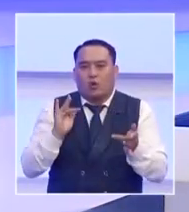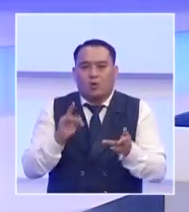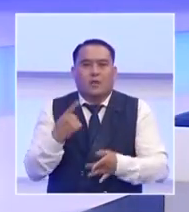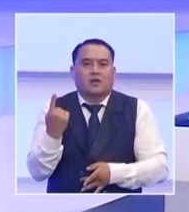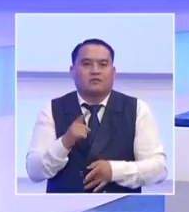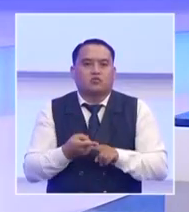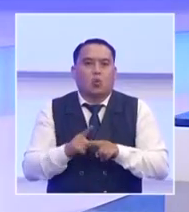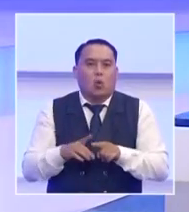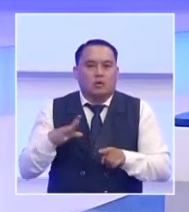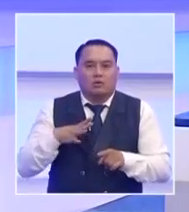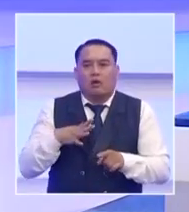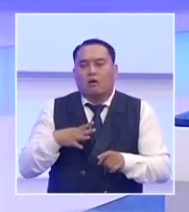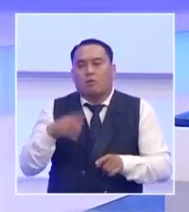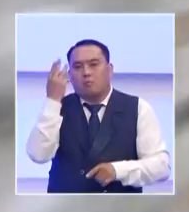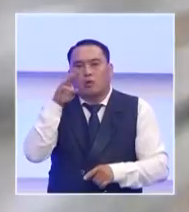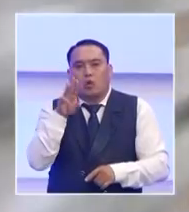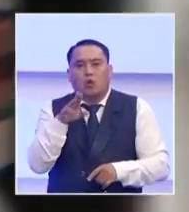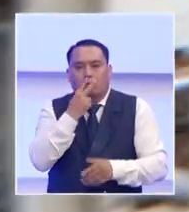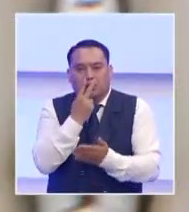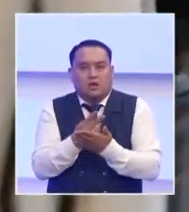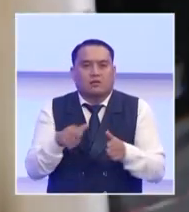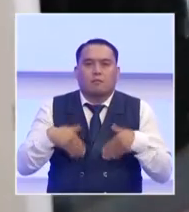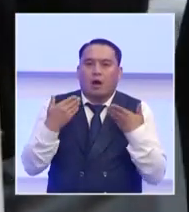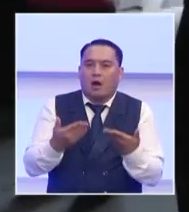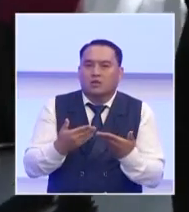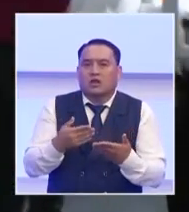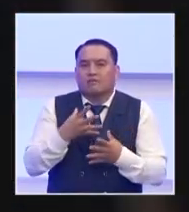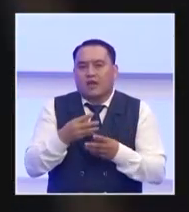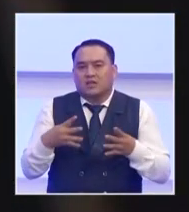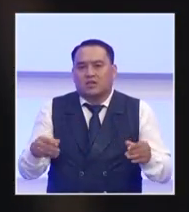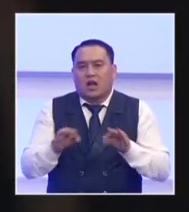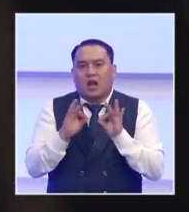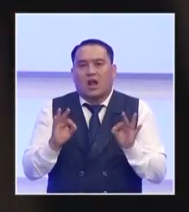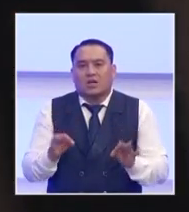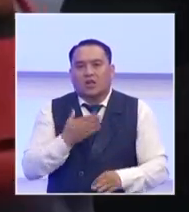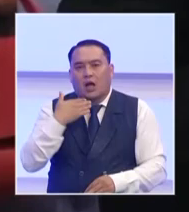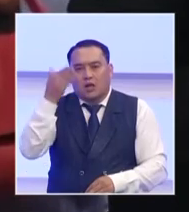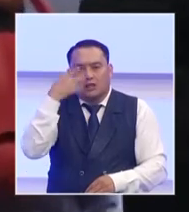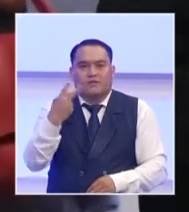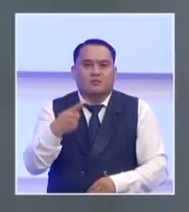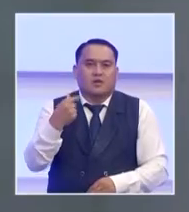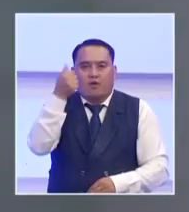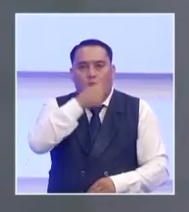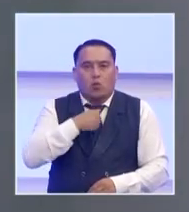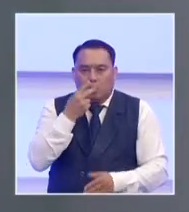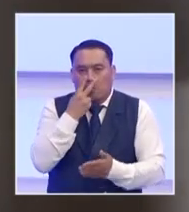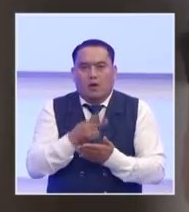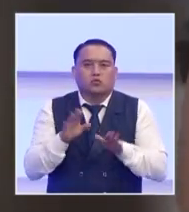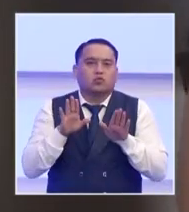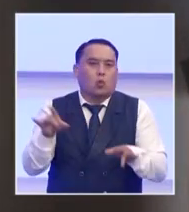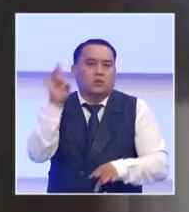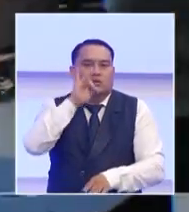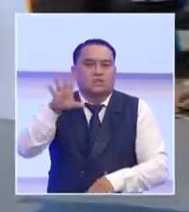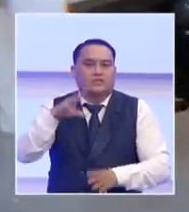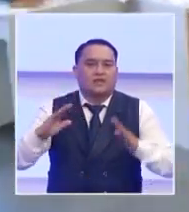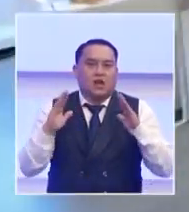течение нескольких дней модельер и будут представлять коллекции весна-лето 2021 года своей линейке покажут не только известные